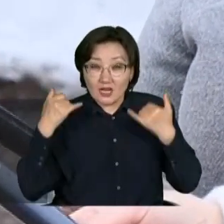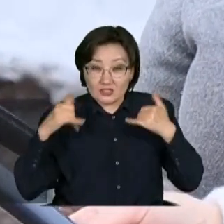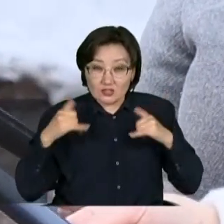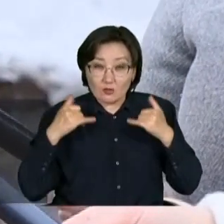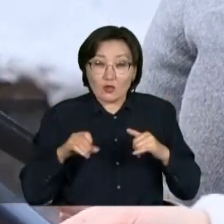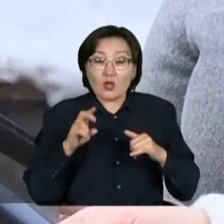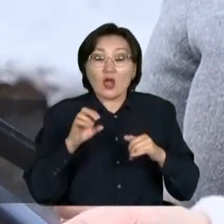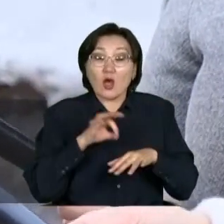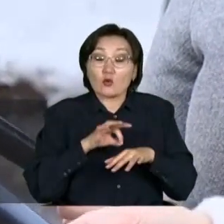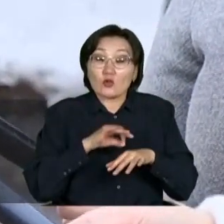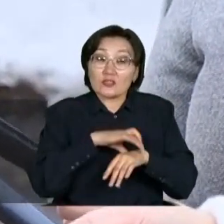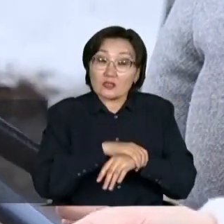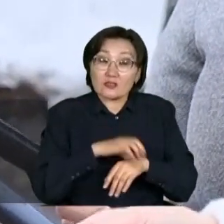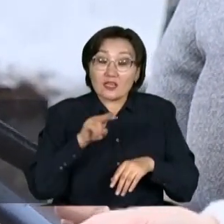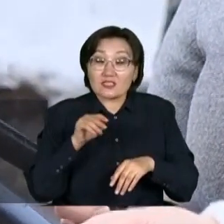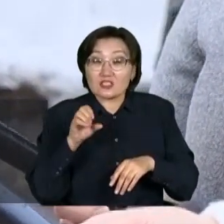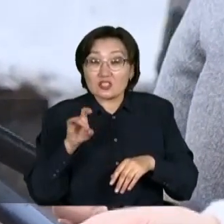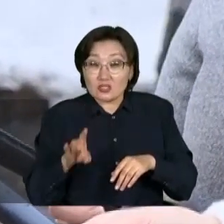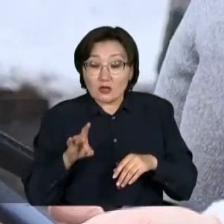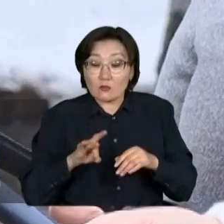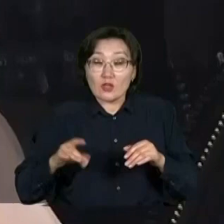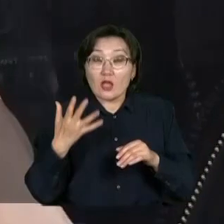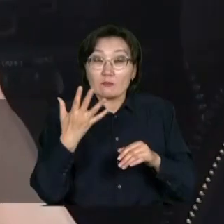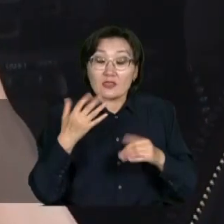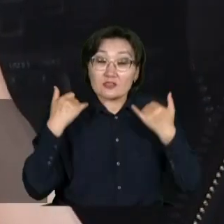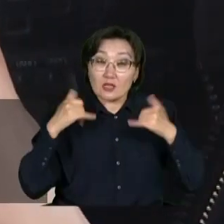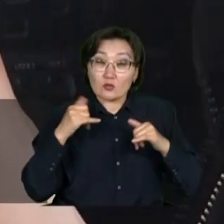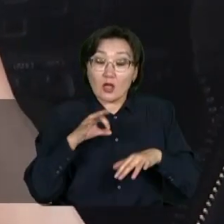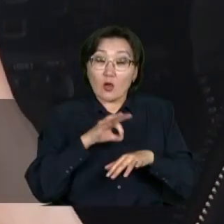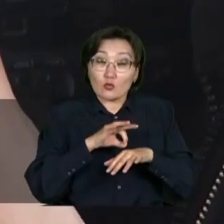бруцеллез анықталса, Қызылжар ауданында 5 ірқарадан бруцеллез анықталды.